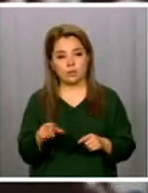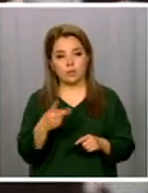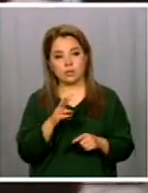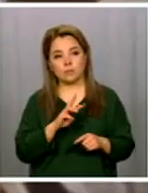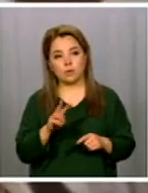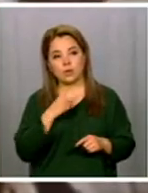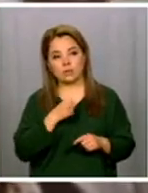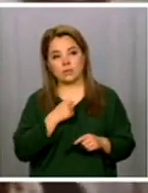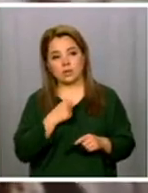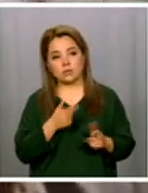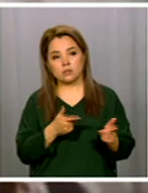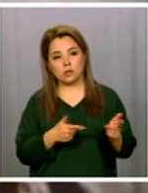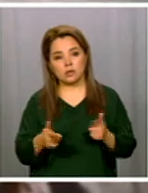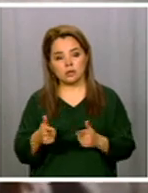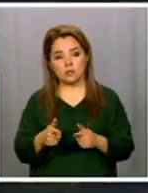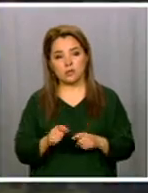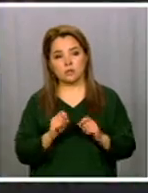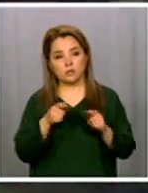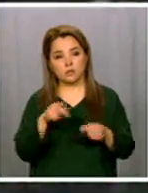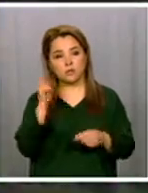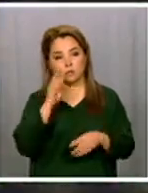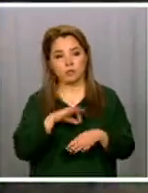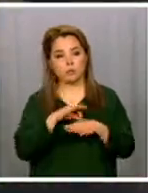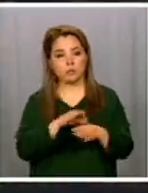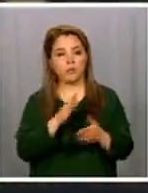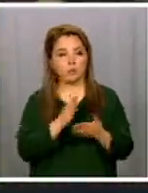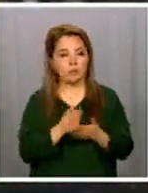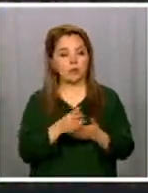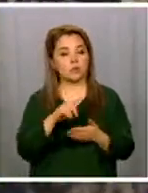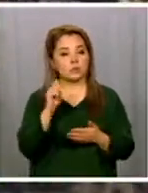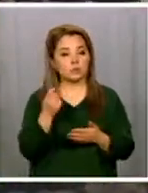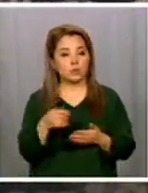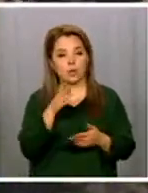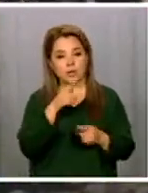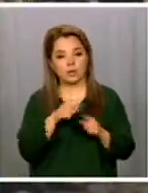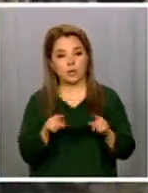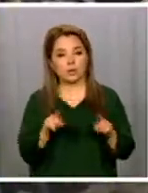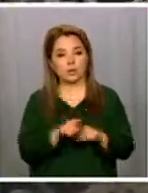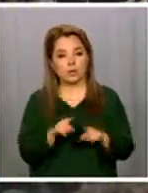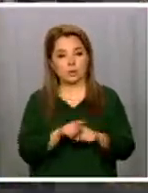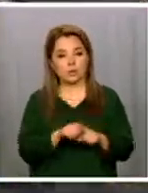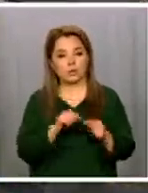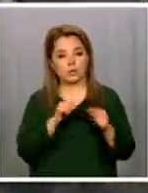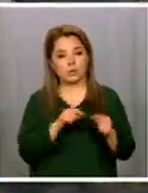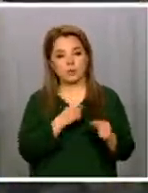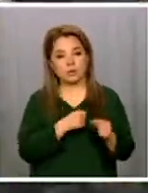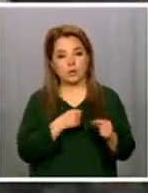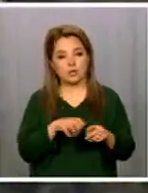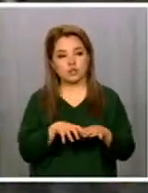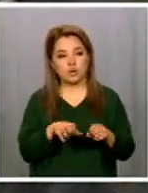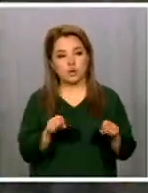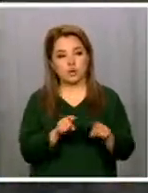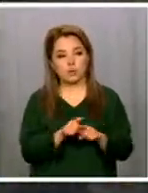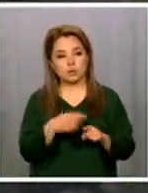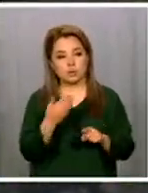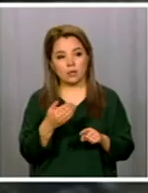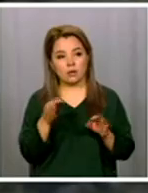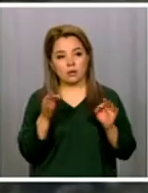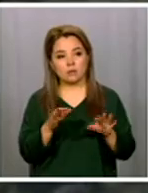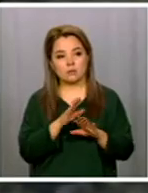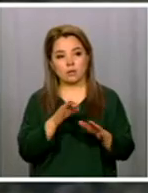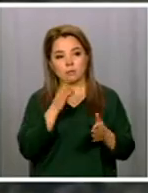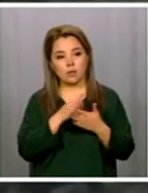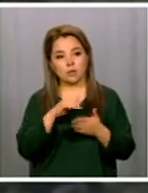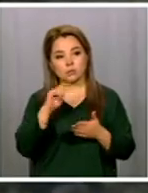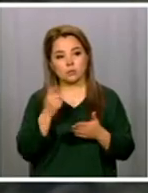әскери даярлықтан өтті. Соғыстың сипаты Германия тарапынан бұл соғыс агрессиялық, жаулап алушы, әділетсіз соғыс болды.